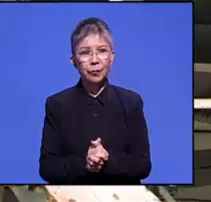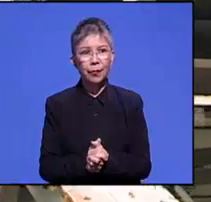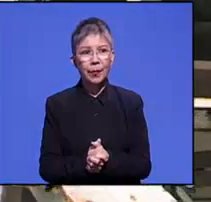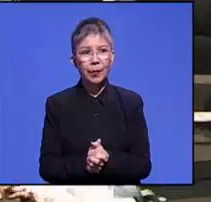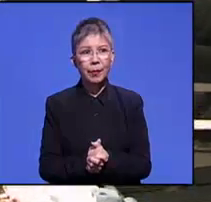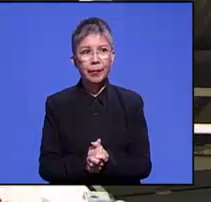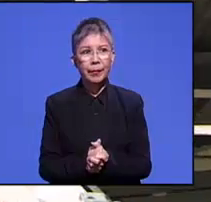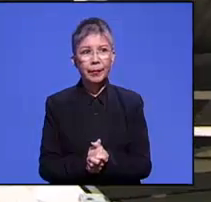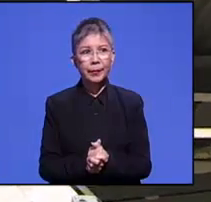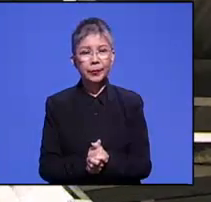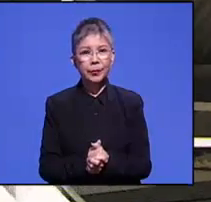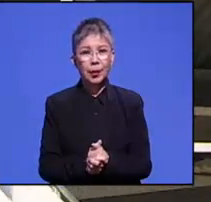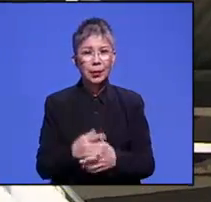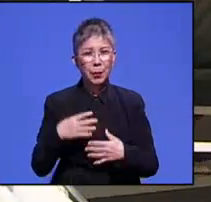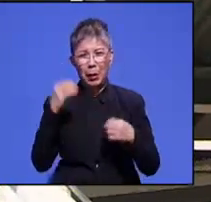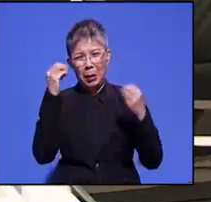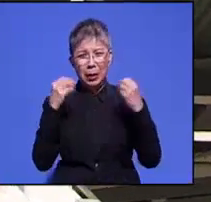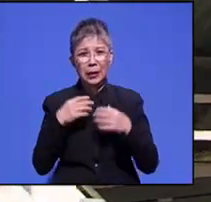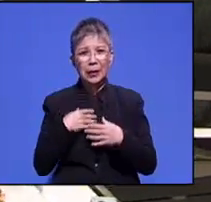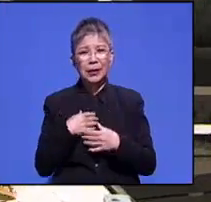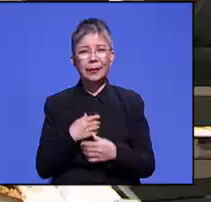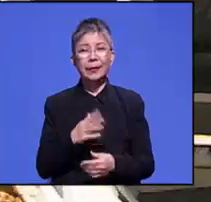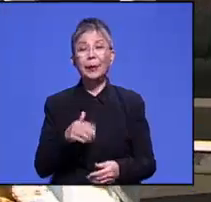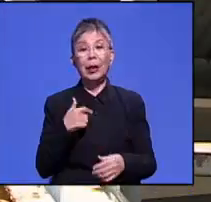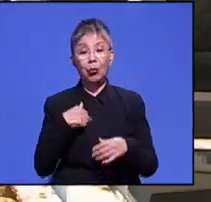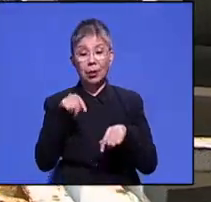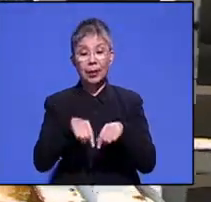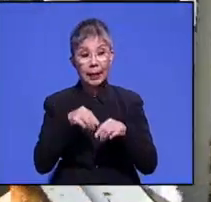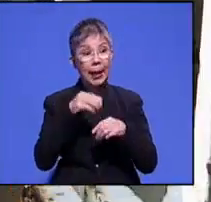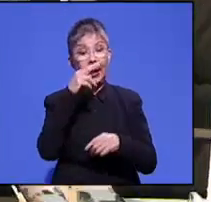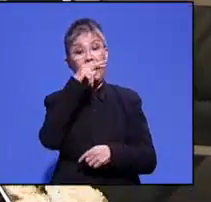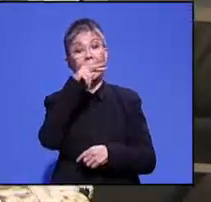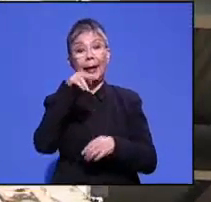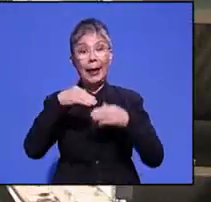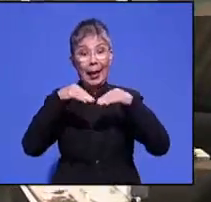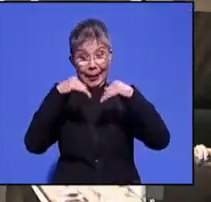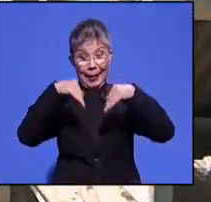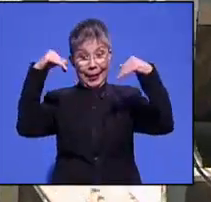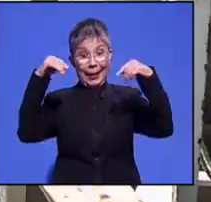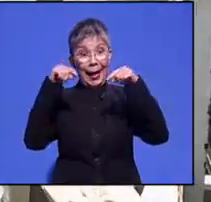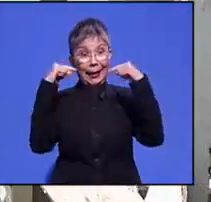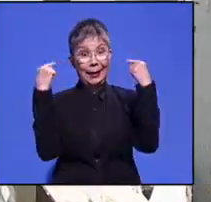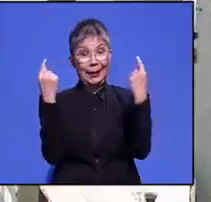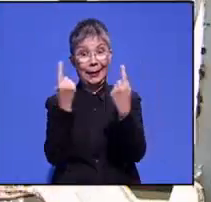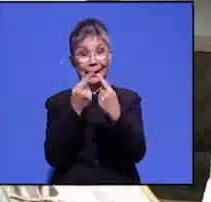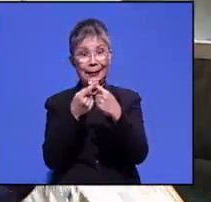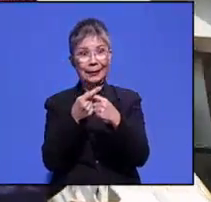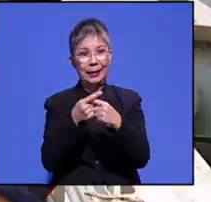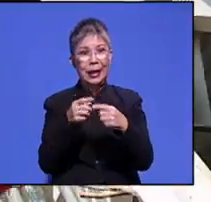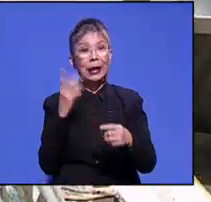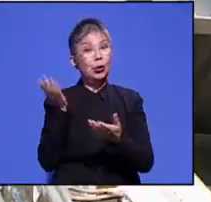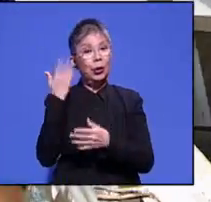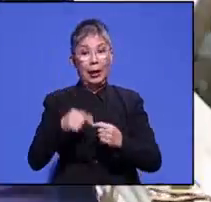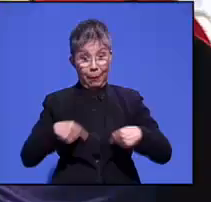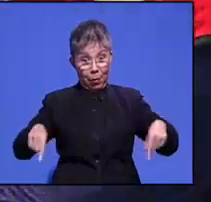Ya udah ekornya aneh yang penting samping review Bung Karno kalau dari atas